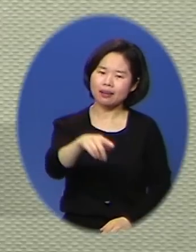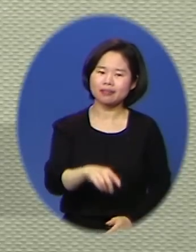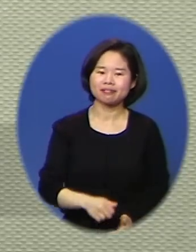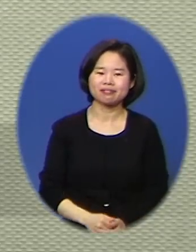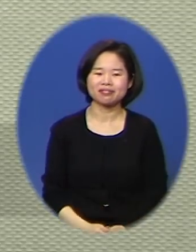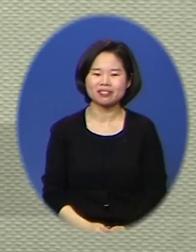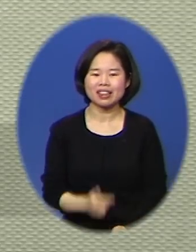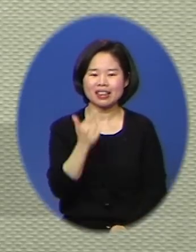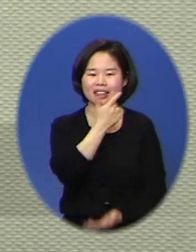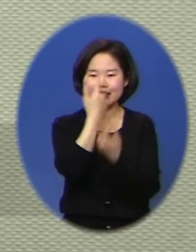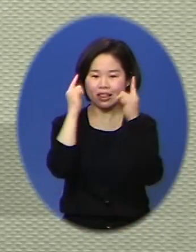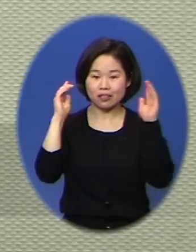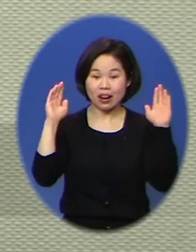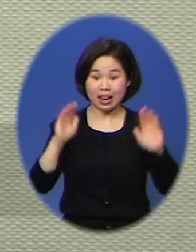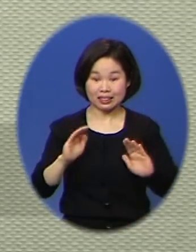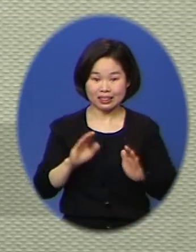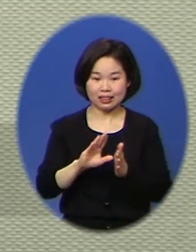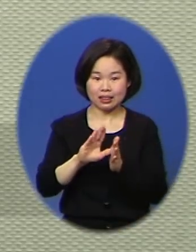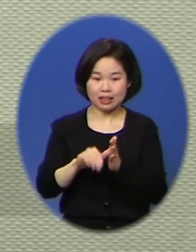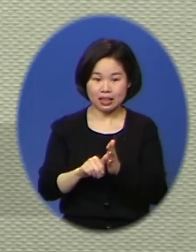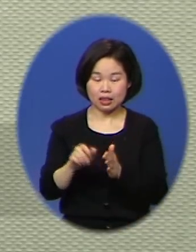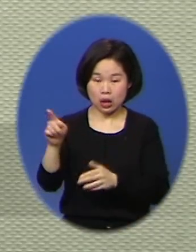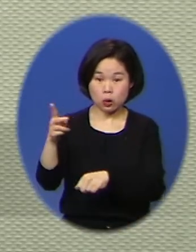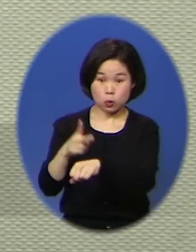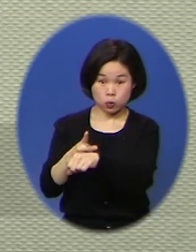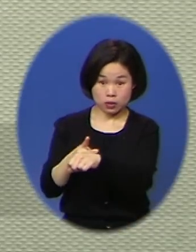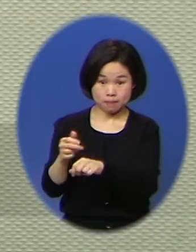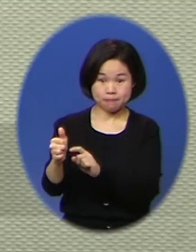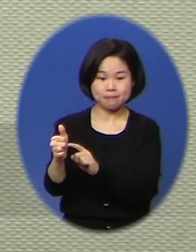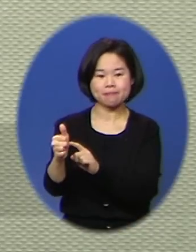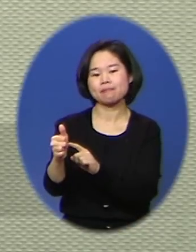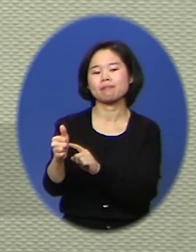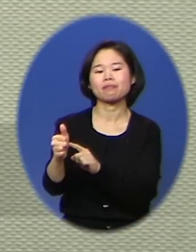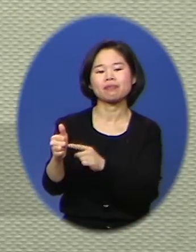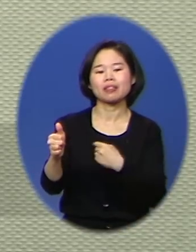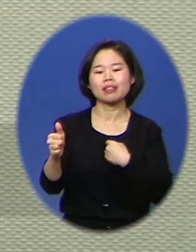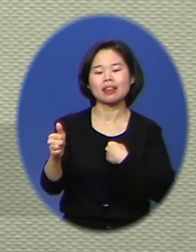나 사립대학교 때 제가 교수님이 이제